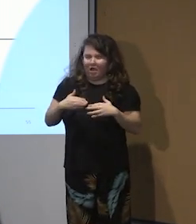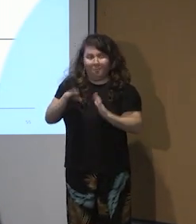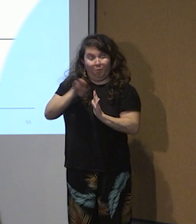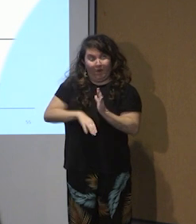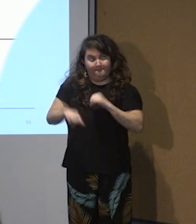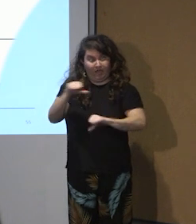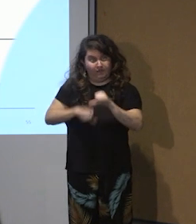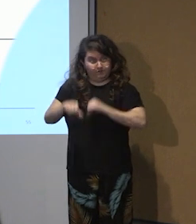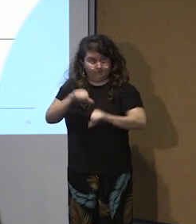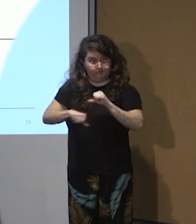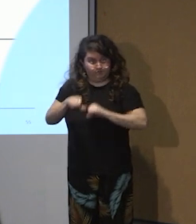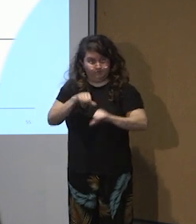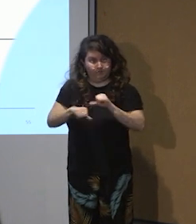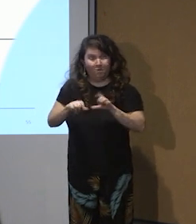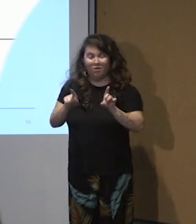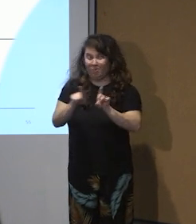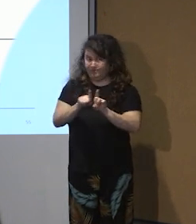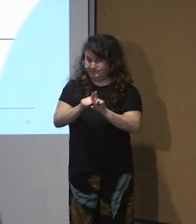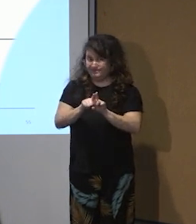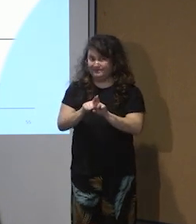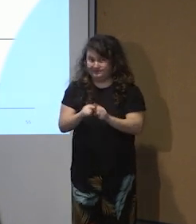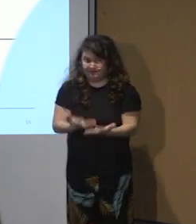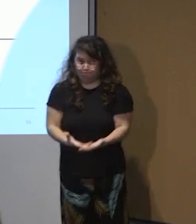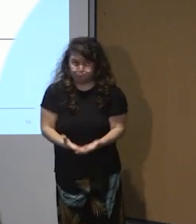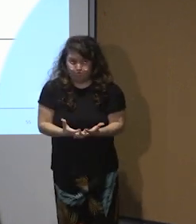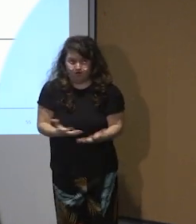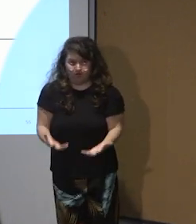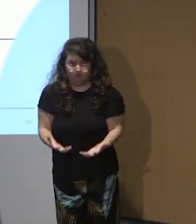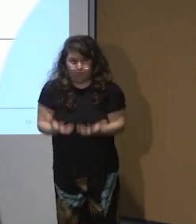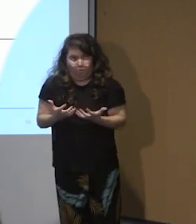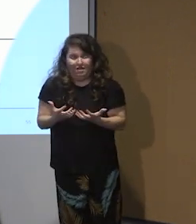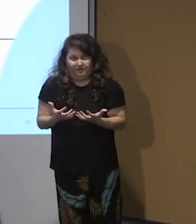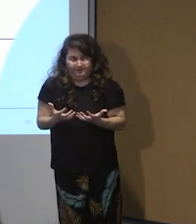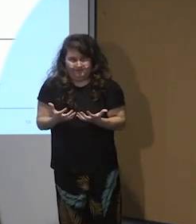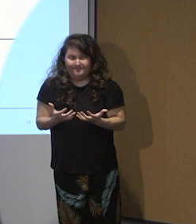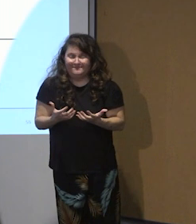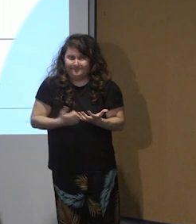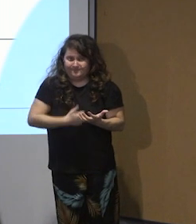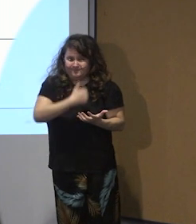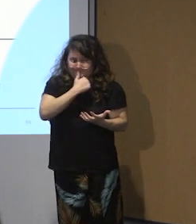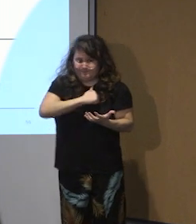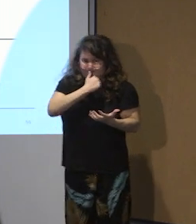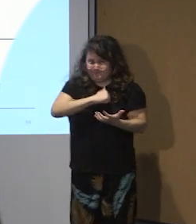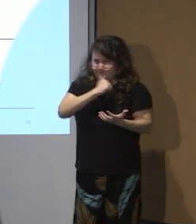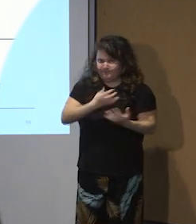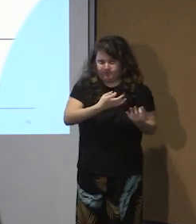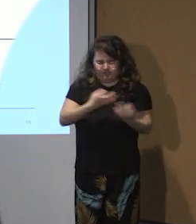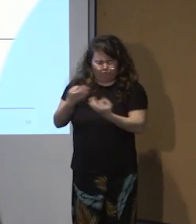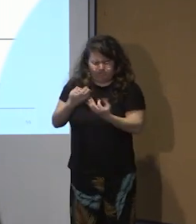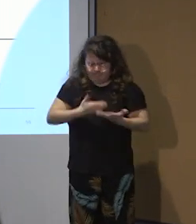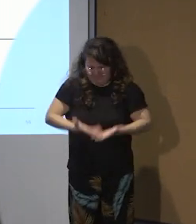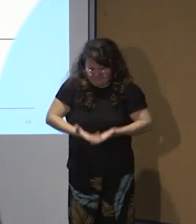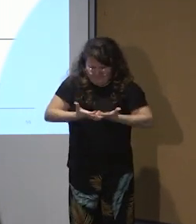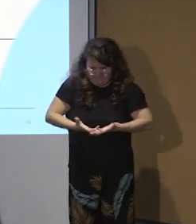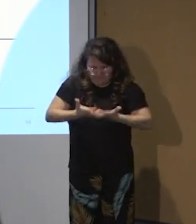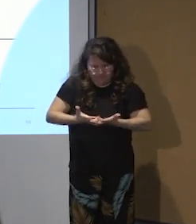justement les personnes qui vont porter des poids par exemple, il y a une contrainte plus régulière et donc il va y avoir une production de cartilage. Et donc le